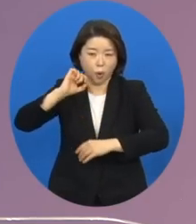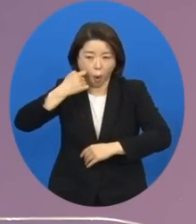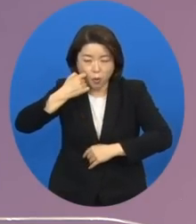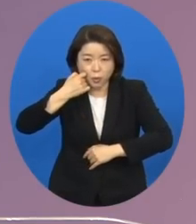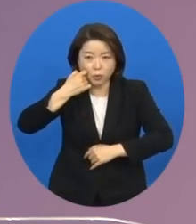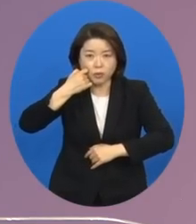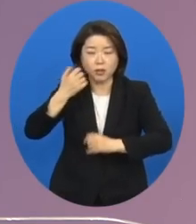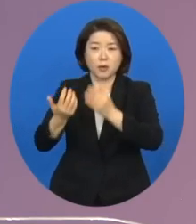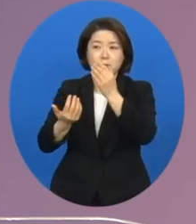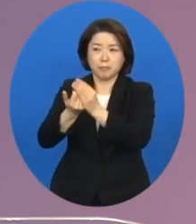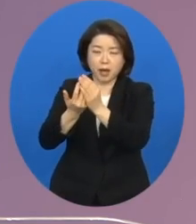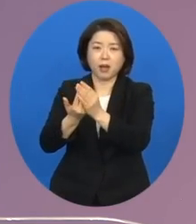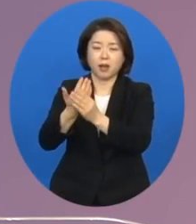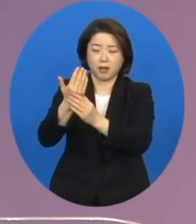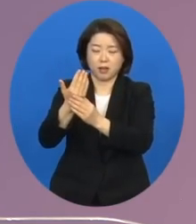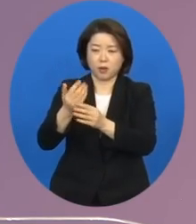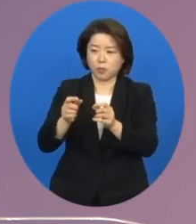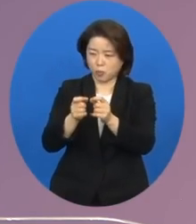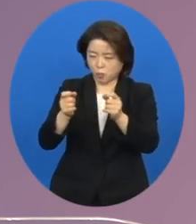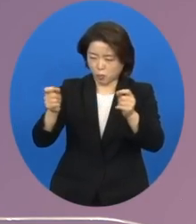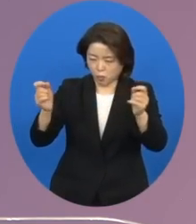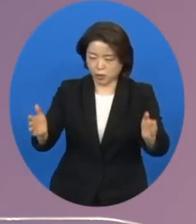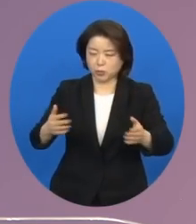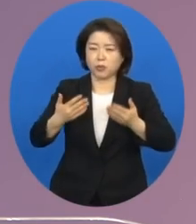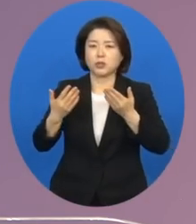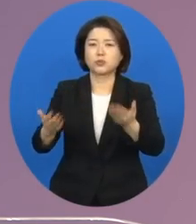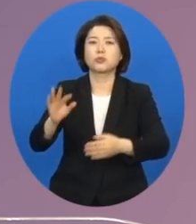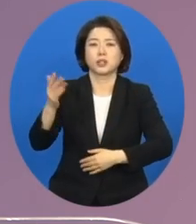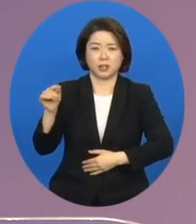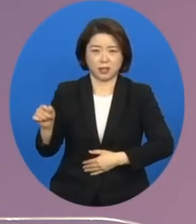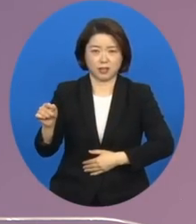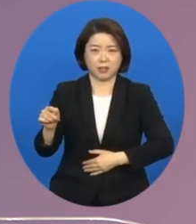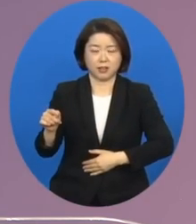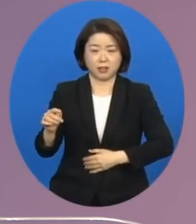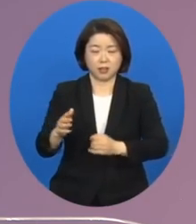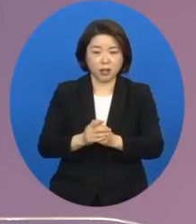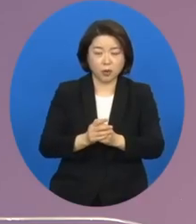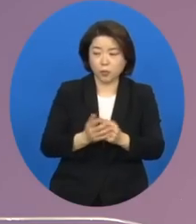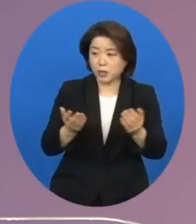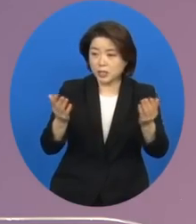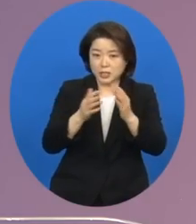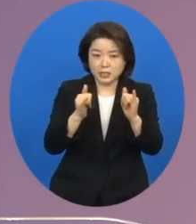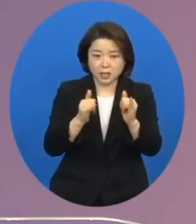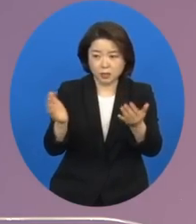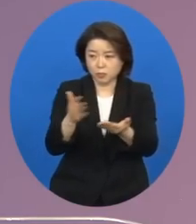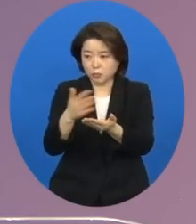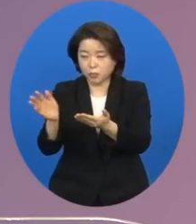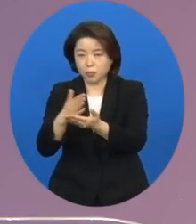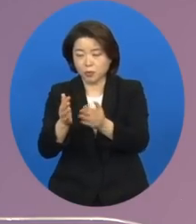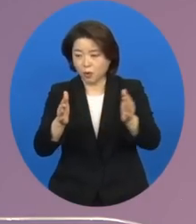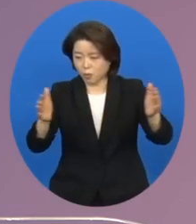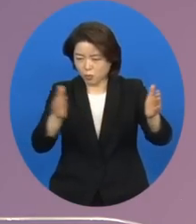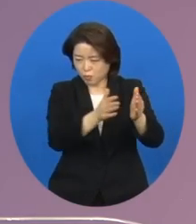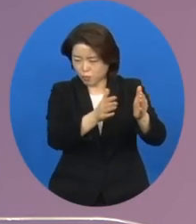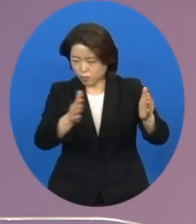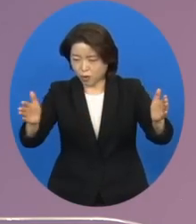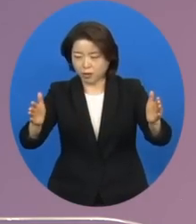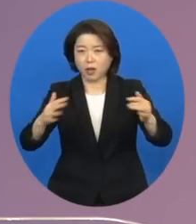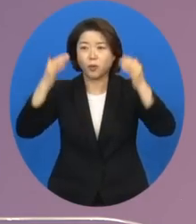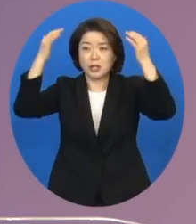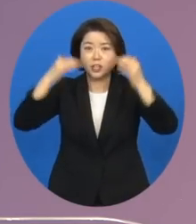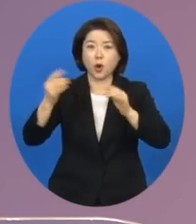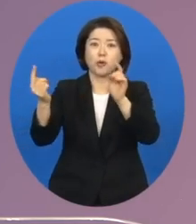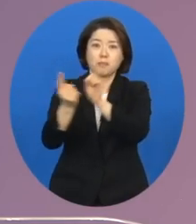기간을 휴직해야 했던 사역자도 있어요 사역자 공백이 이렇게 길어진 가운데 여름을 맞이했는데